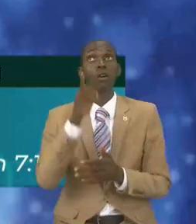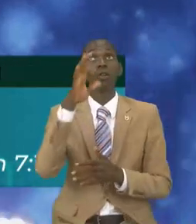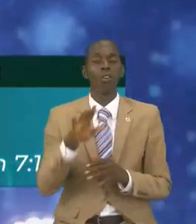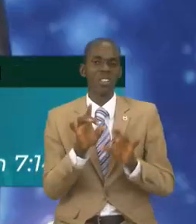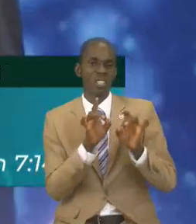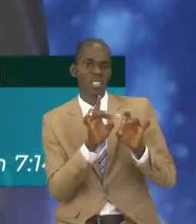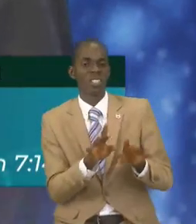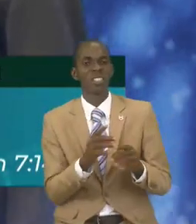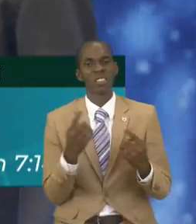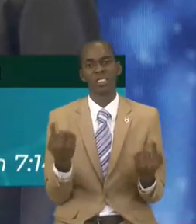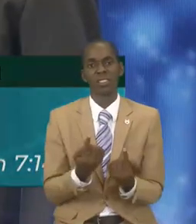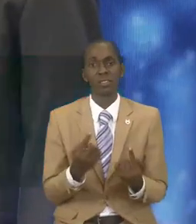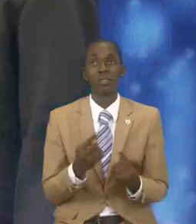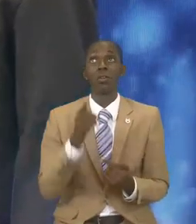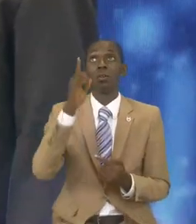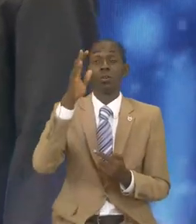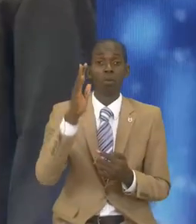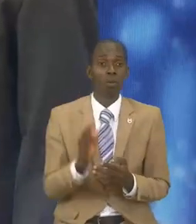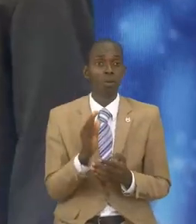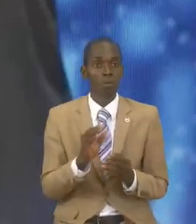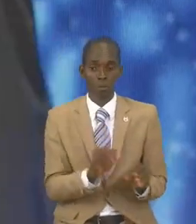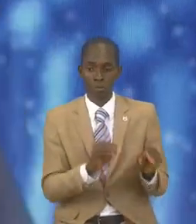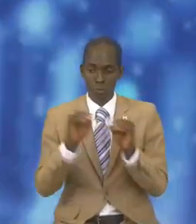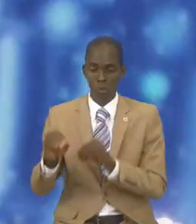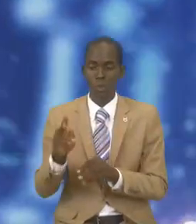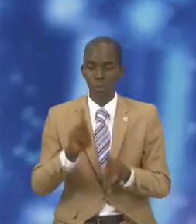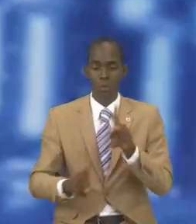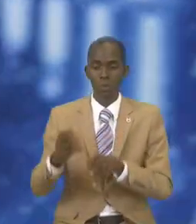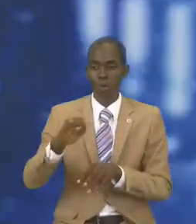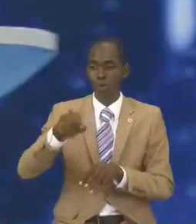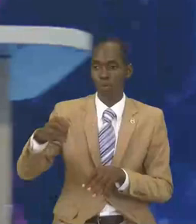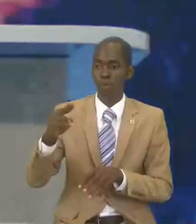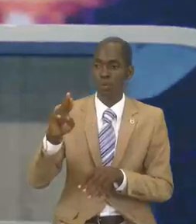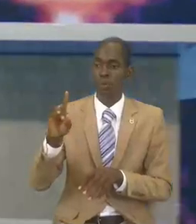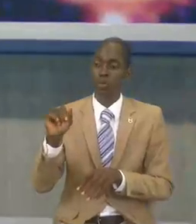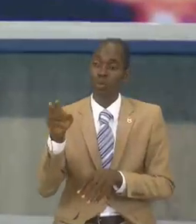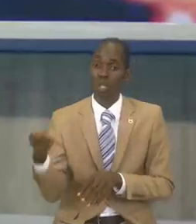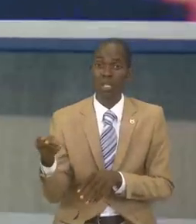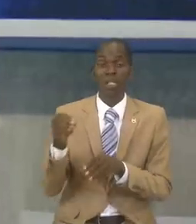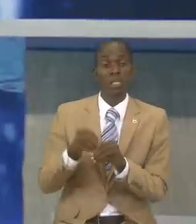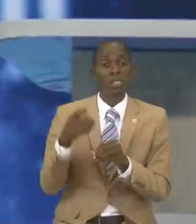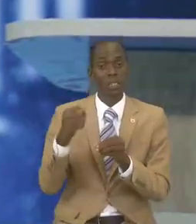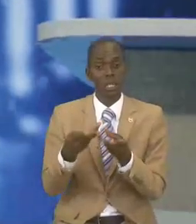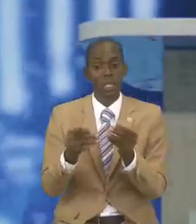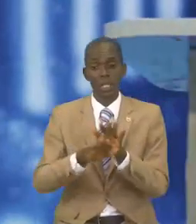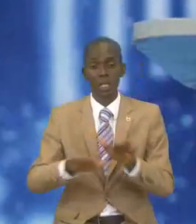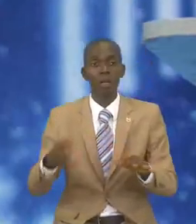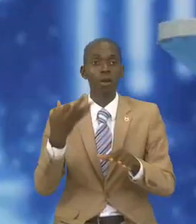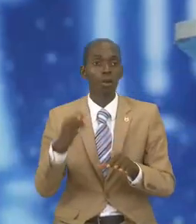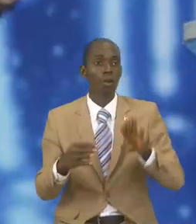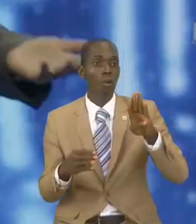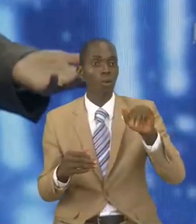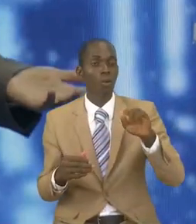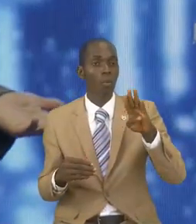péché. Ce qui a conduit Judas et le peuple de Judas en Babylone, c'est